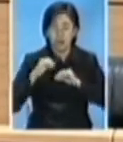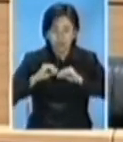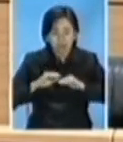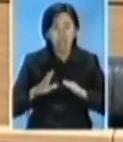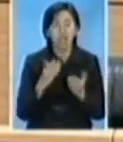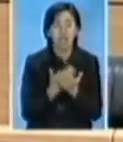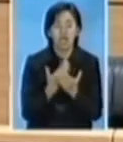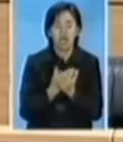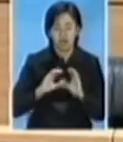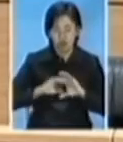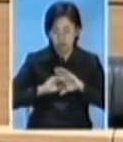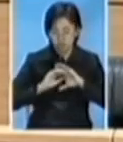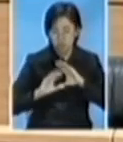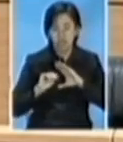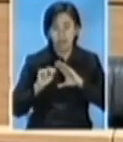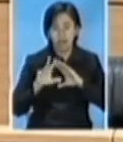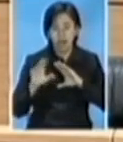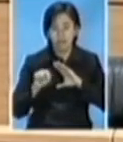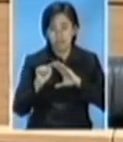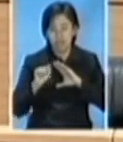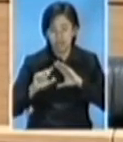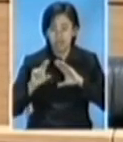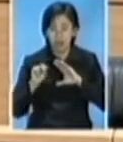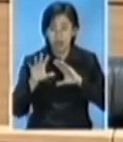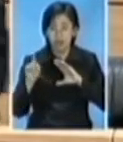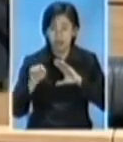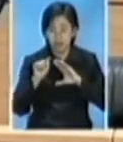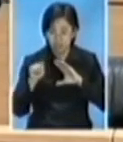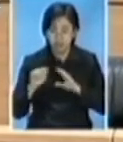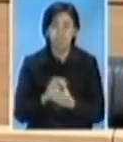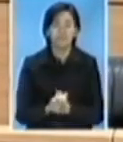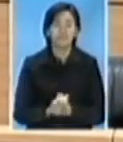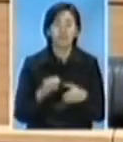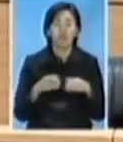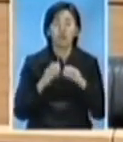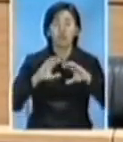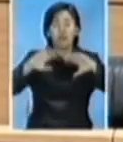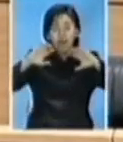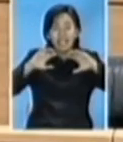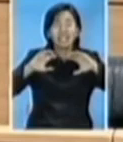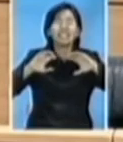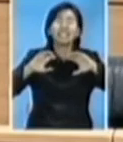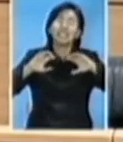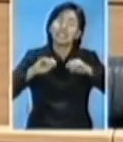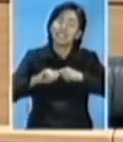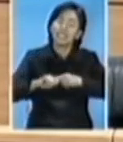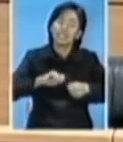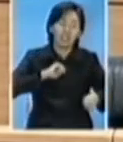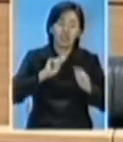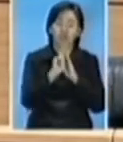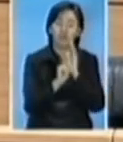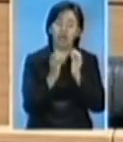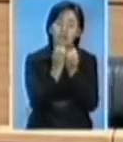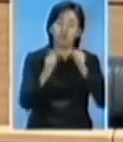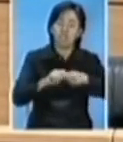ต้อง 35% แล้วคณะรัฐประหารที่ท่านชื่นชอบเขาก็ฉีกรัฐธรรมนูญนี้แล้วก็